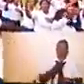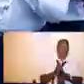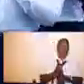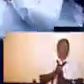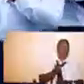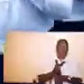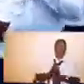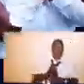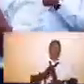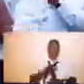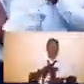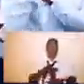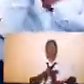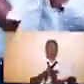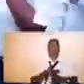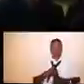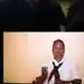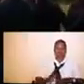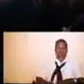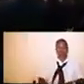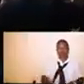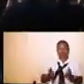Ufayowenu Uchitwe pamweo wanji Ufayowe